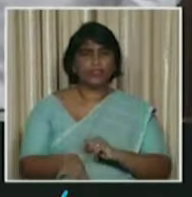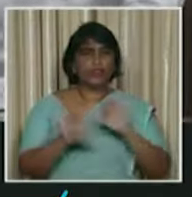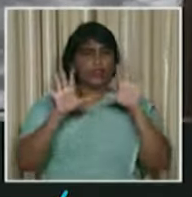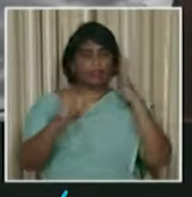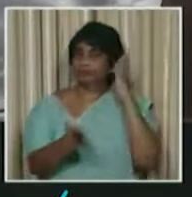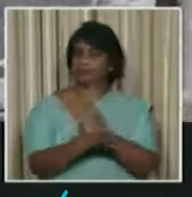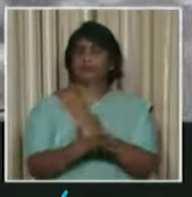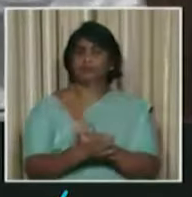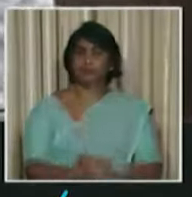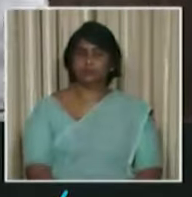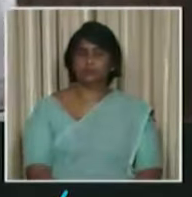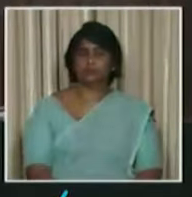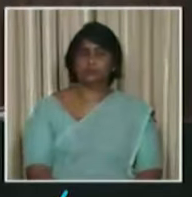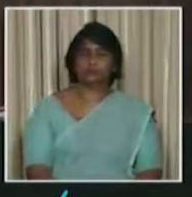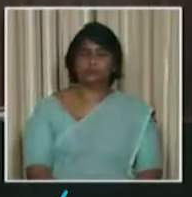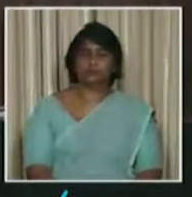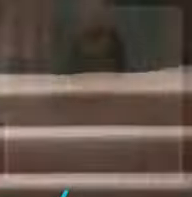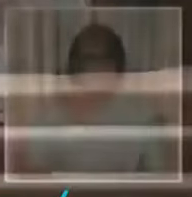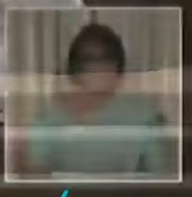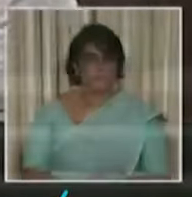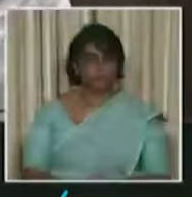විනාඩි 10කට මම නතර